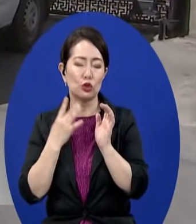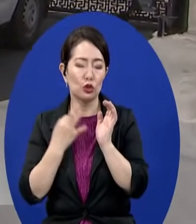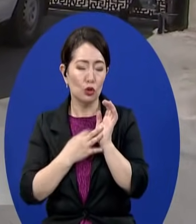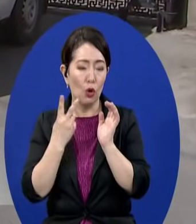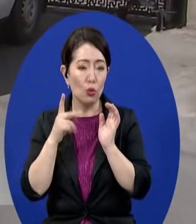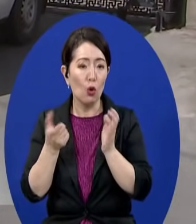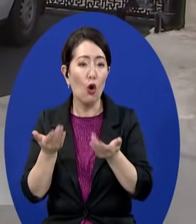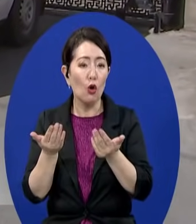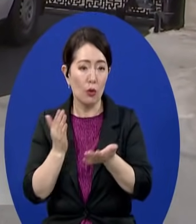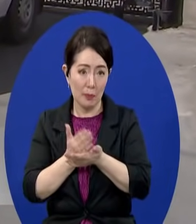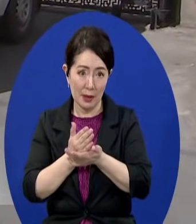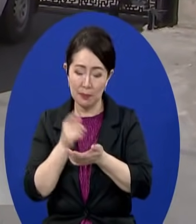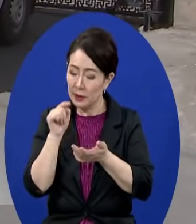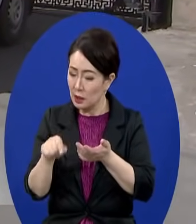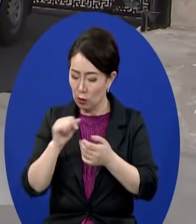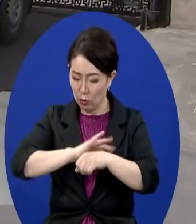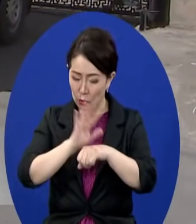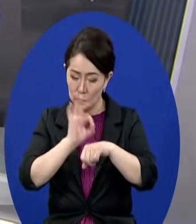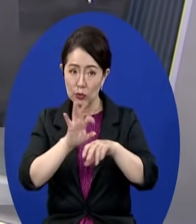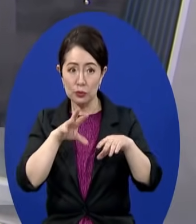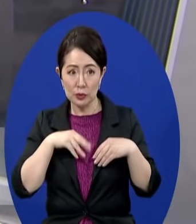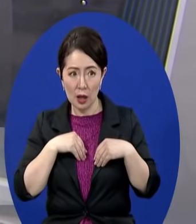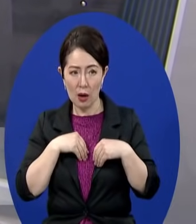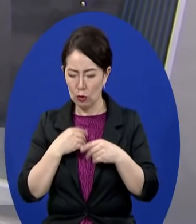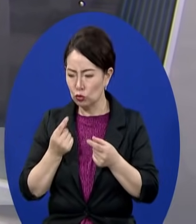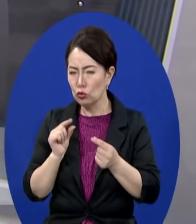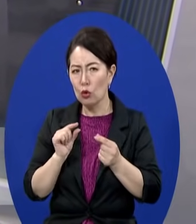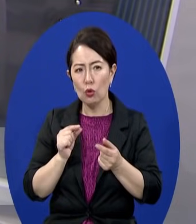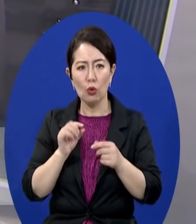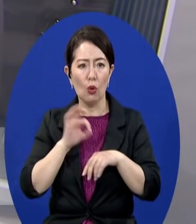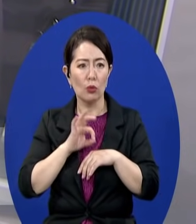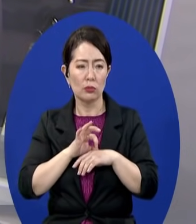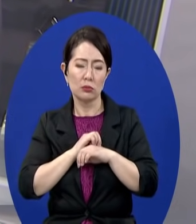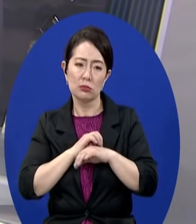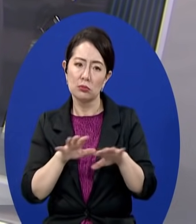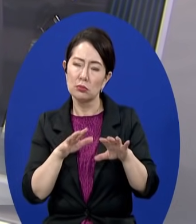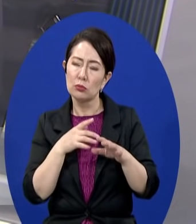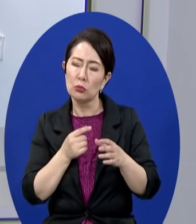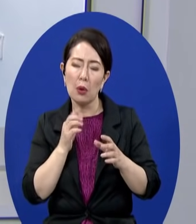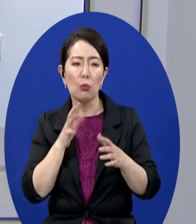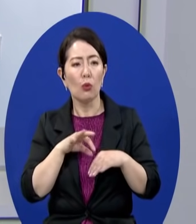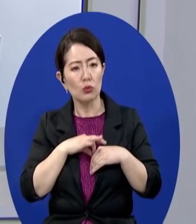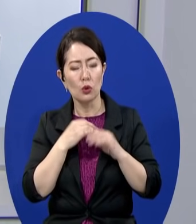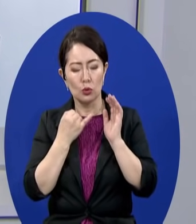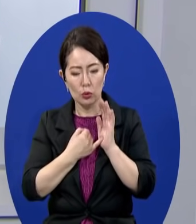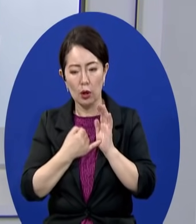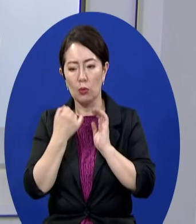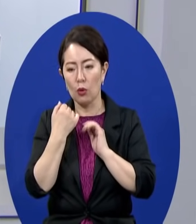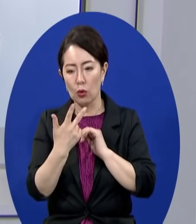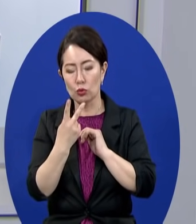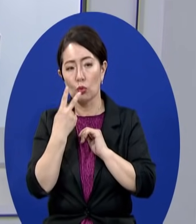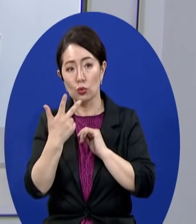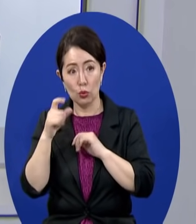онцлогджээ. Түүнчлэн коронавирусээр халдварлаад шинж тэмдэг хөнгөн хэлбрээр өвчлөсөн 6233 хүн өрхийн эмчи хяналтанд